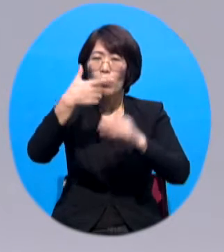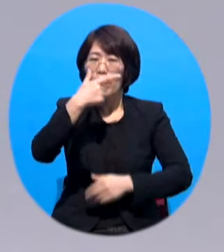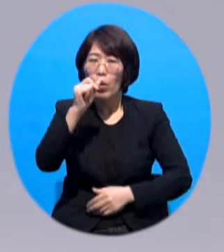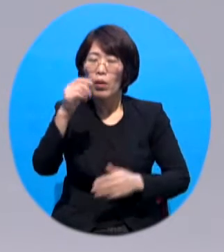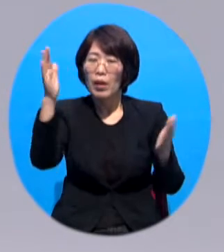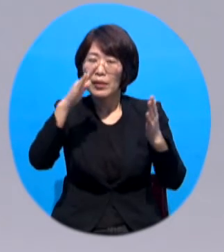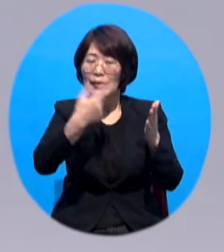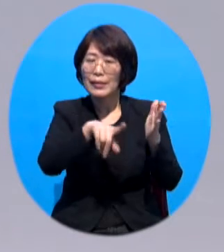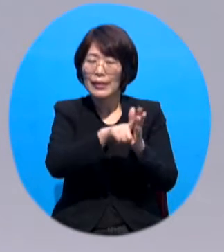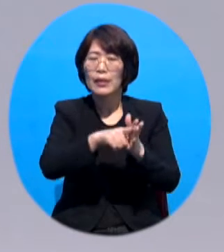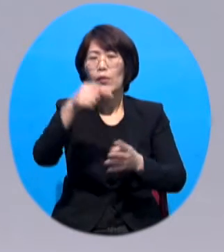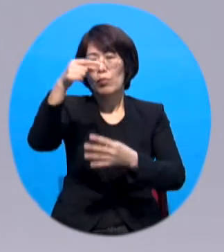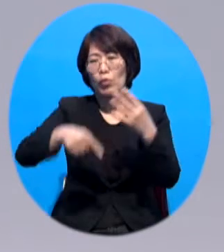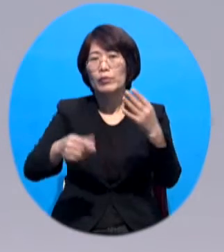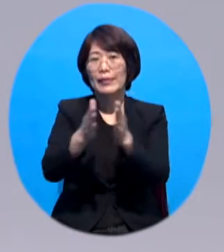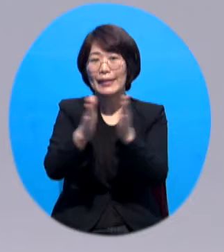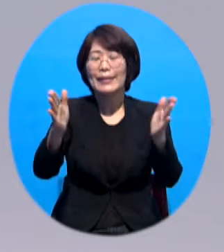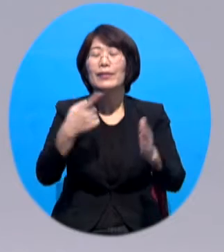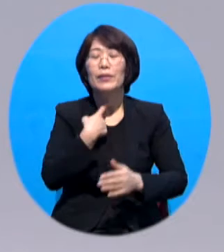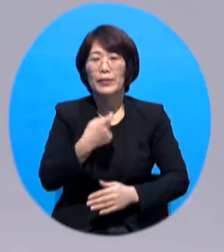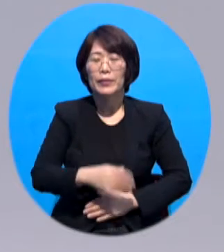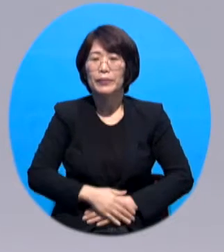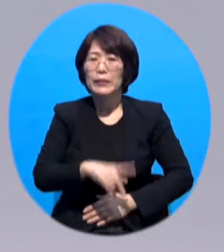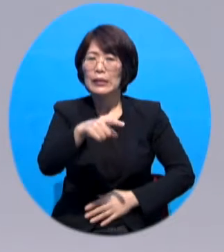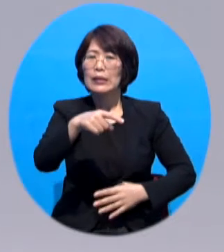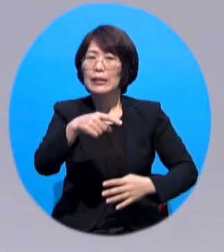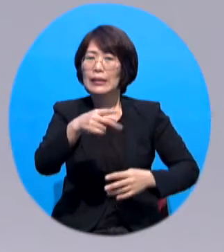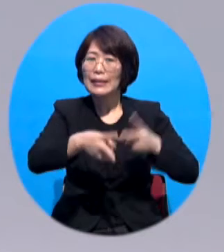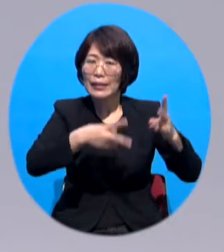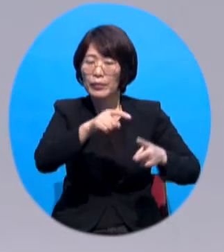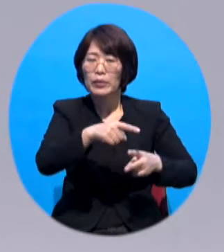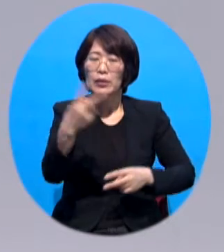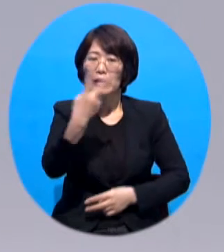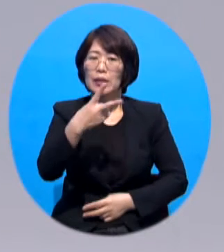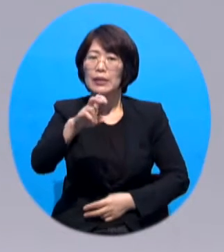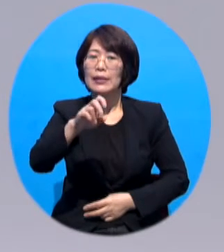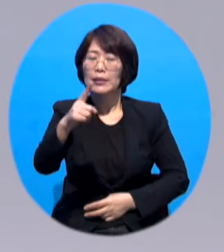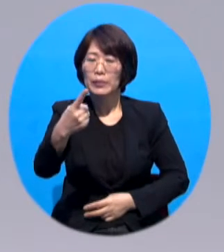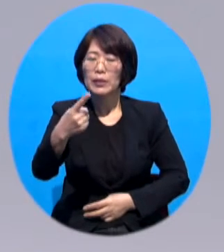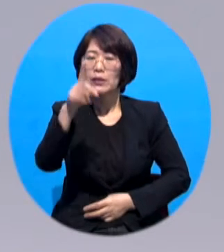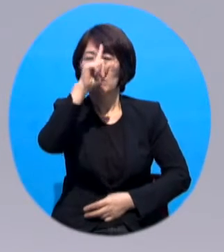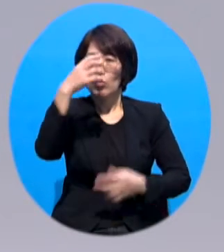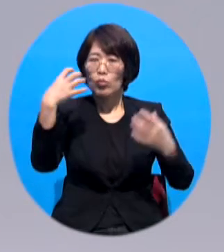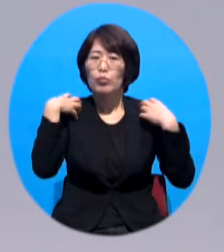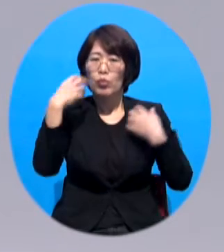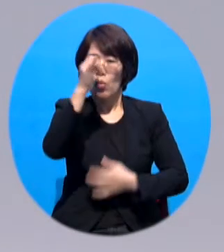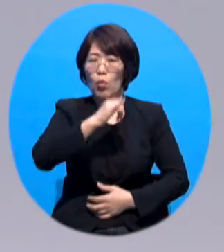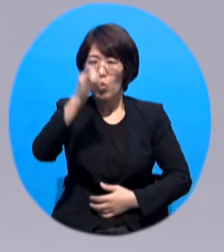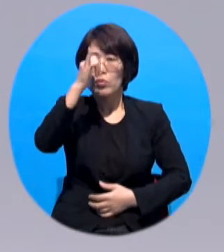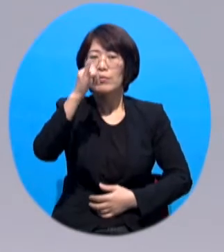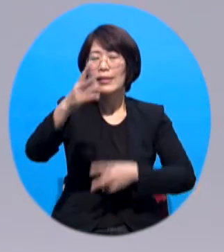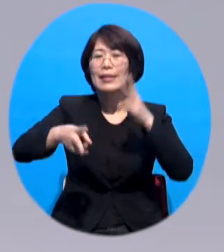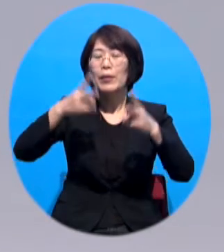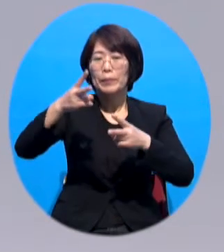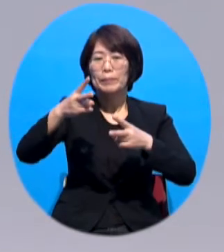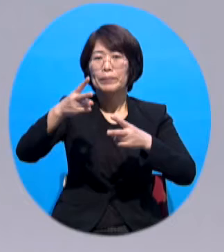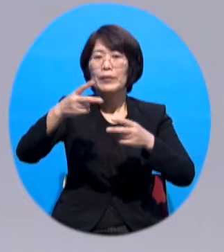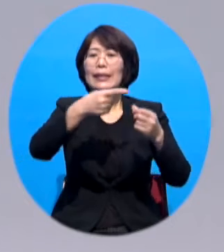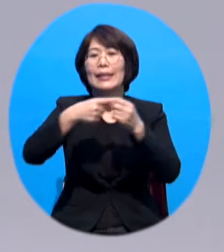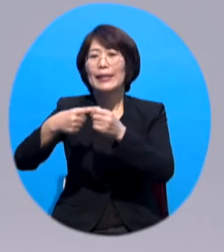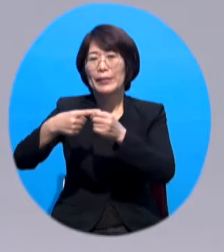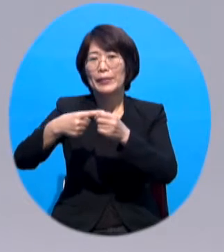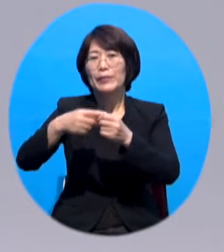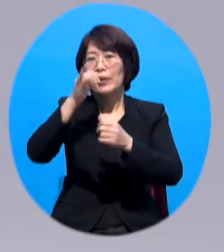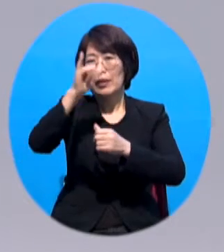위한 프로그램을 실시한 바 있습니다 이 정책은 어 2011년 정부 혁신 우수사례 에서 대상을 받은